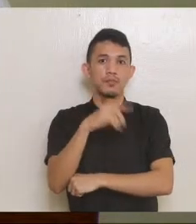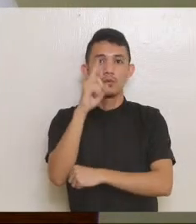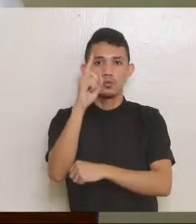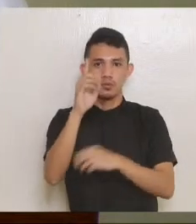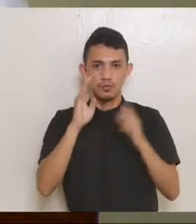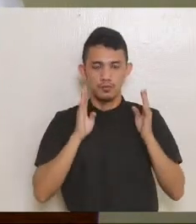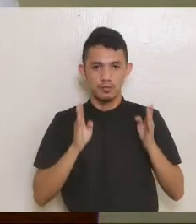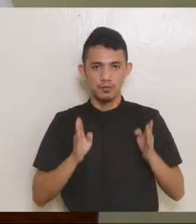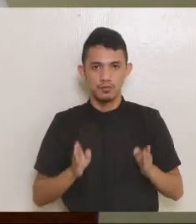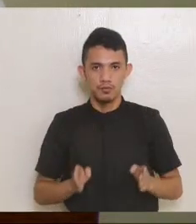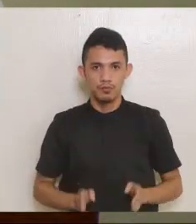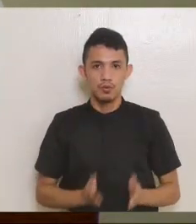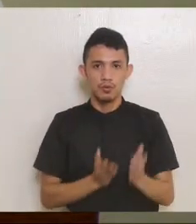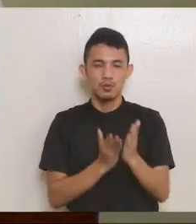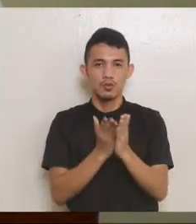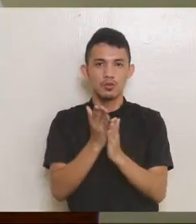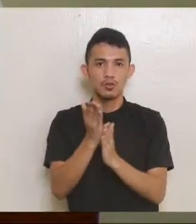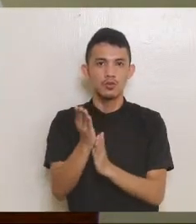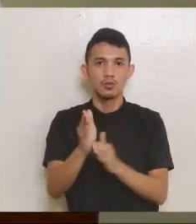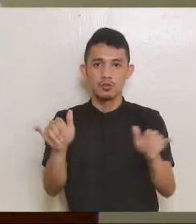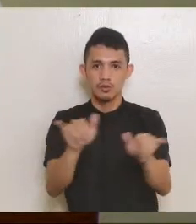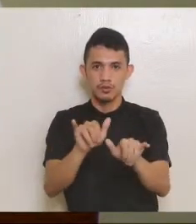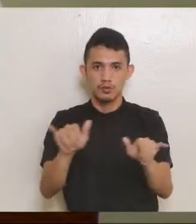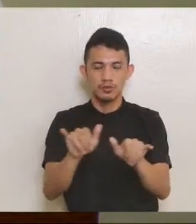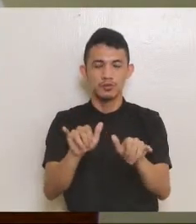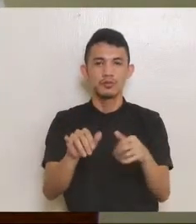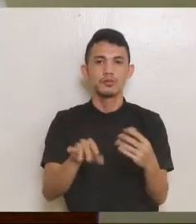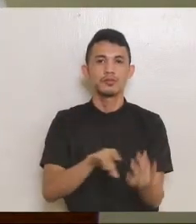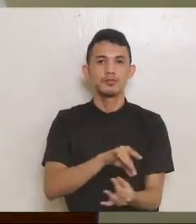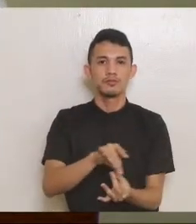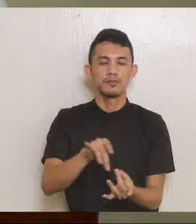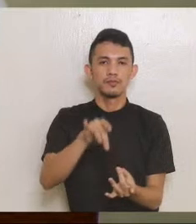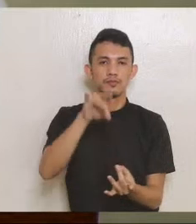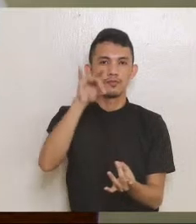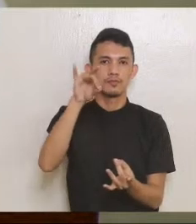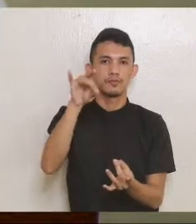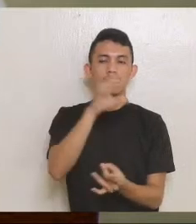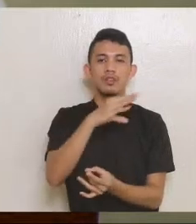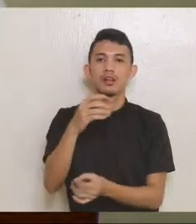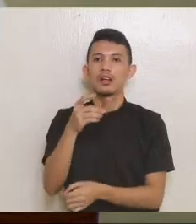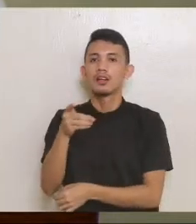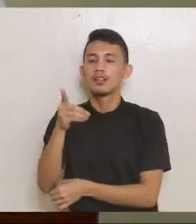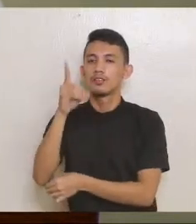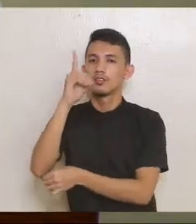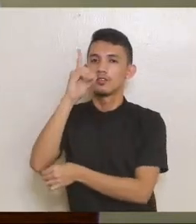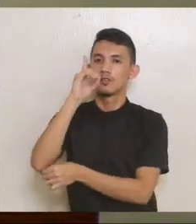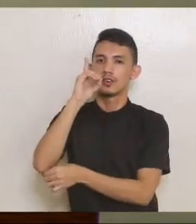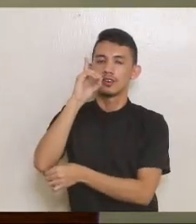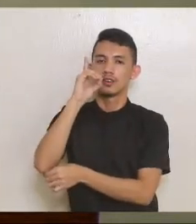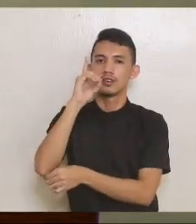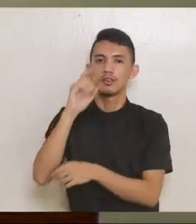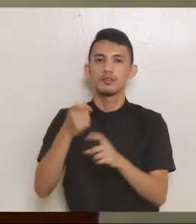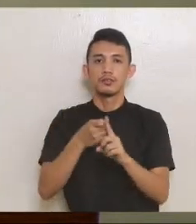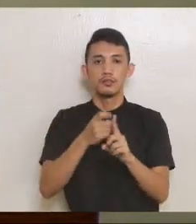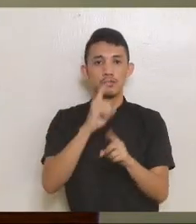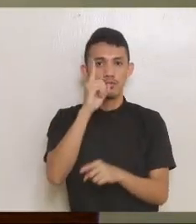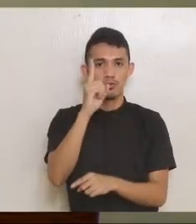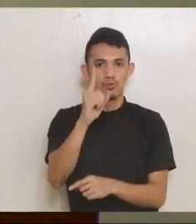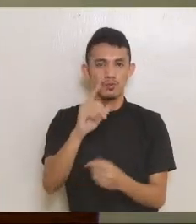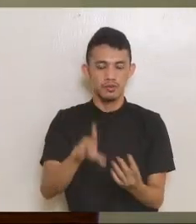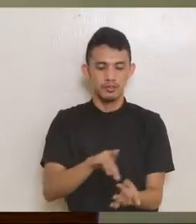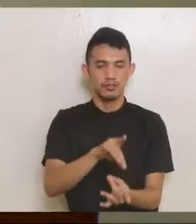lawas, pinaagi sa maugihapong espiritu. Ug gipainom kitang tanan sa usa ka